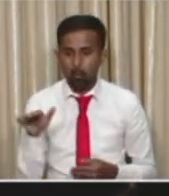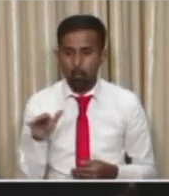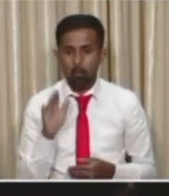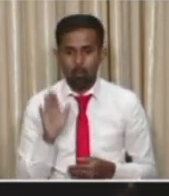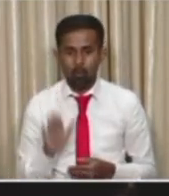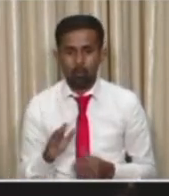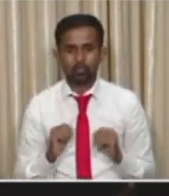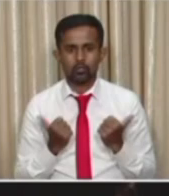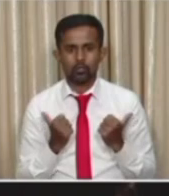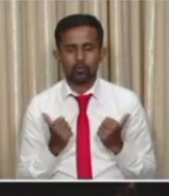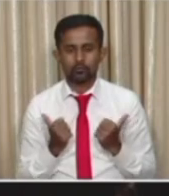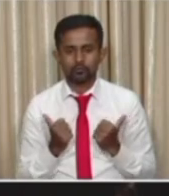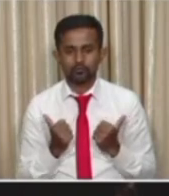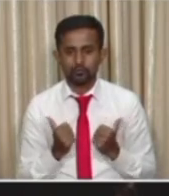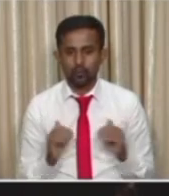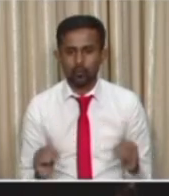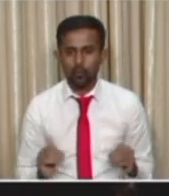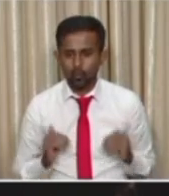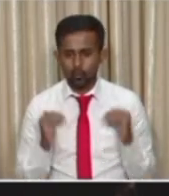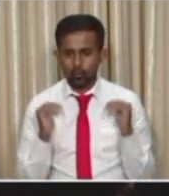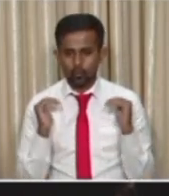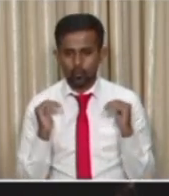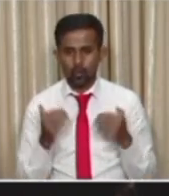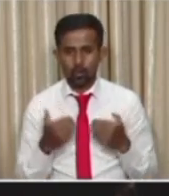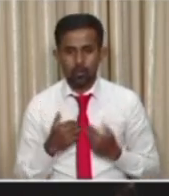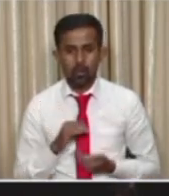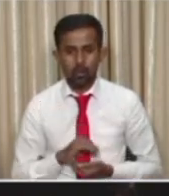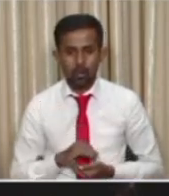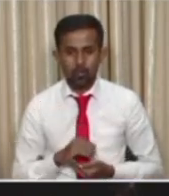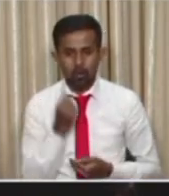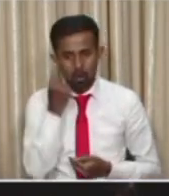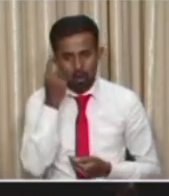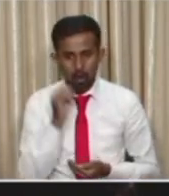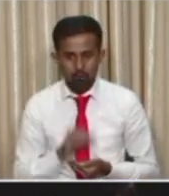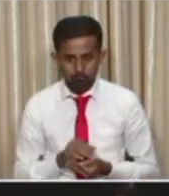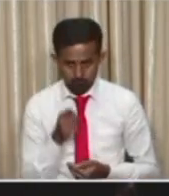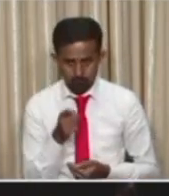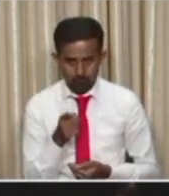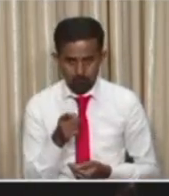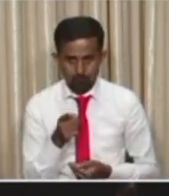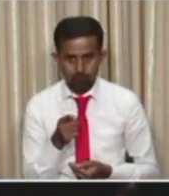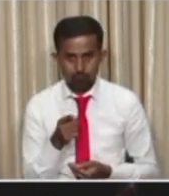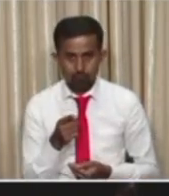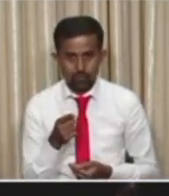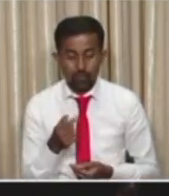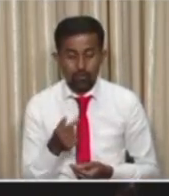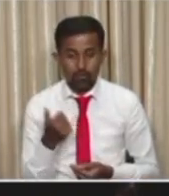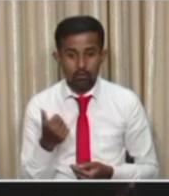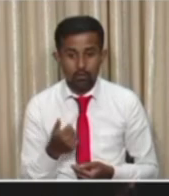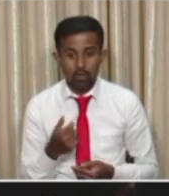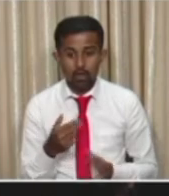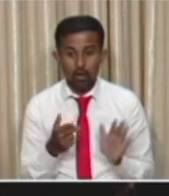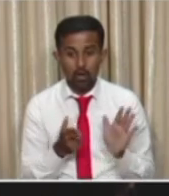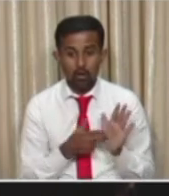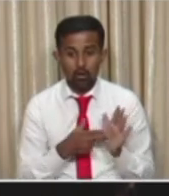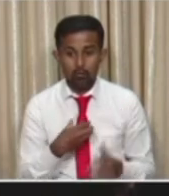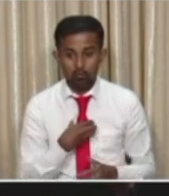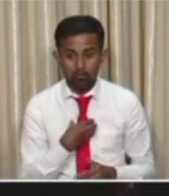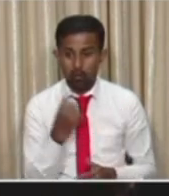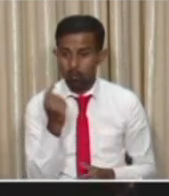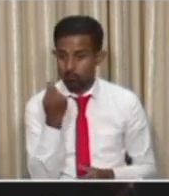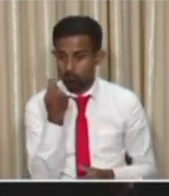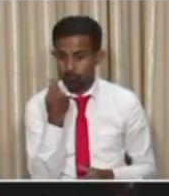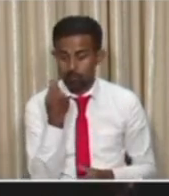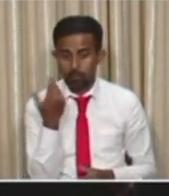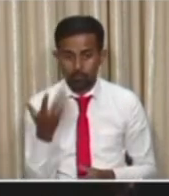செல்வதற்கான என்ன திட்டங்களை நாம் கொண்டிருக்கின்றோம். முகமது யூனிஸ் போன்ற நோபல் பரிசு பெற்ற இந்த பொருளாதார வல்லுநர்களிடமிருந்து நாம் கற்றுக்கொண்ட பாடங்கள்